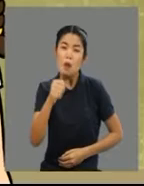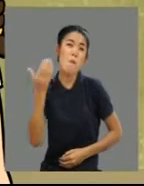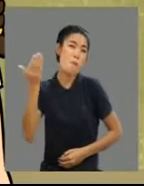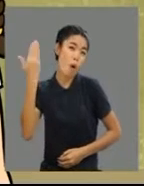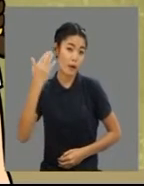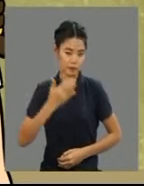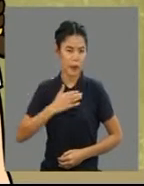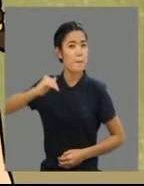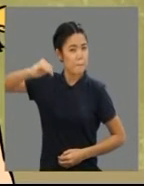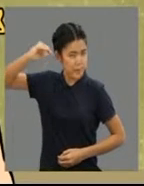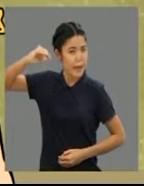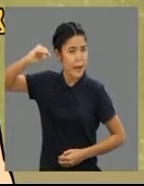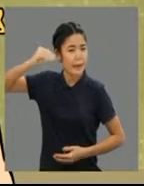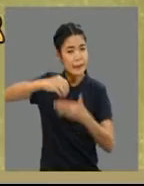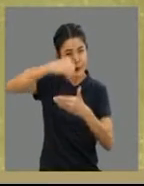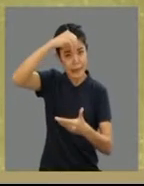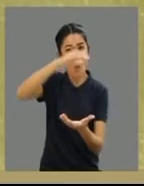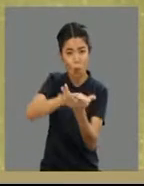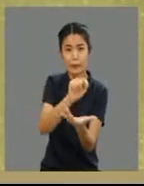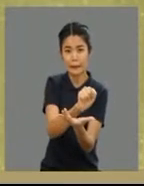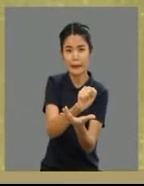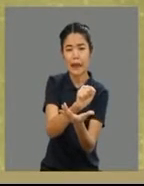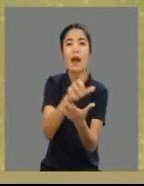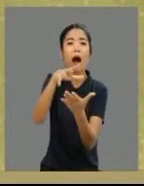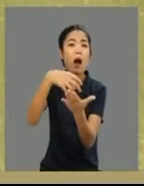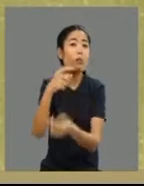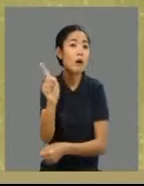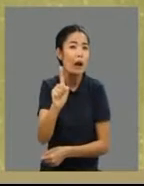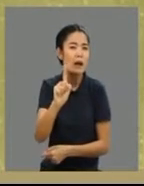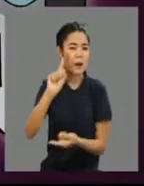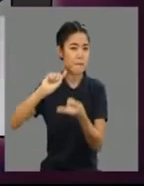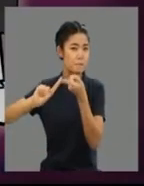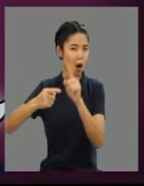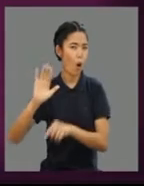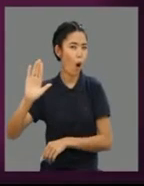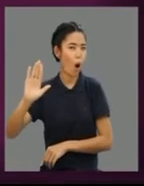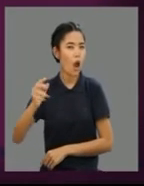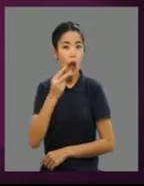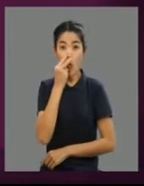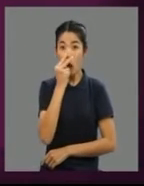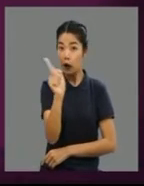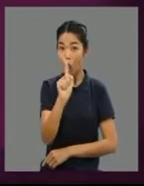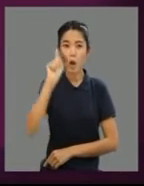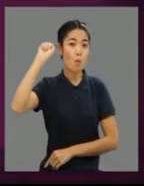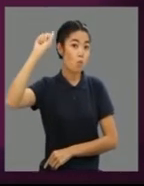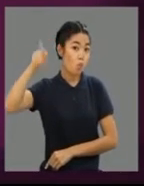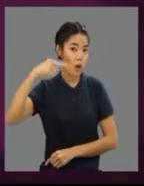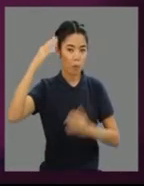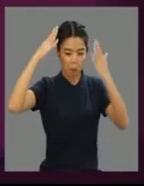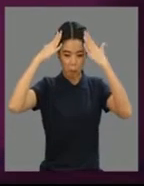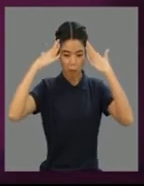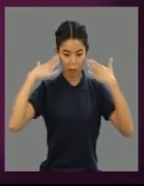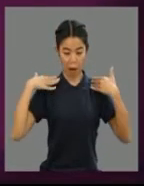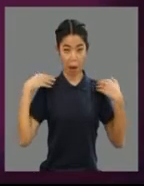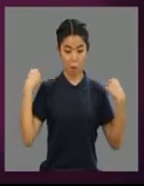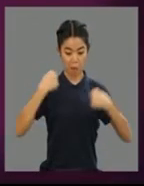ก่อนพี่สาวฉันเรียนที่นี่พี่ฉันเล่าให้ฟังว่าเพื่อนเขาเนี่ยเคยเห็นผู้หญิงผมยาวใส่ชุดข